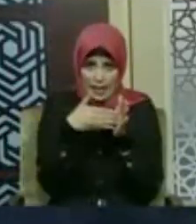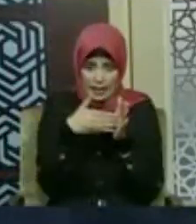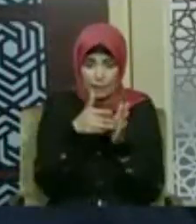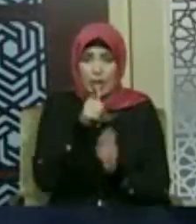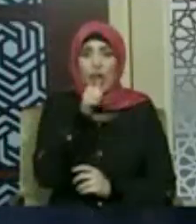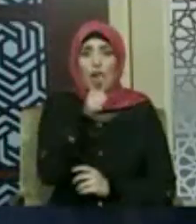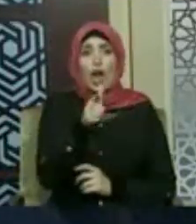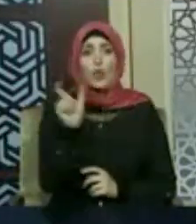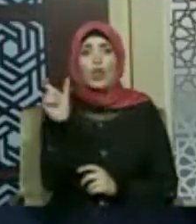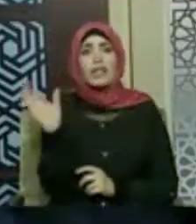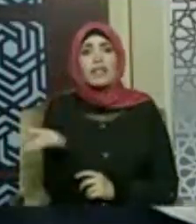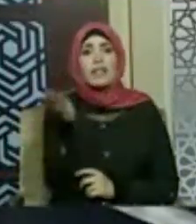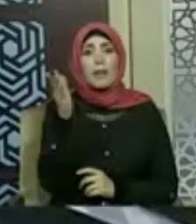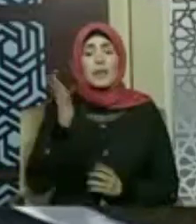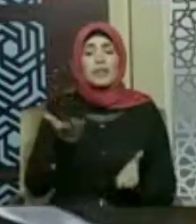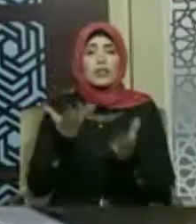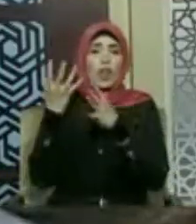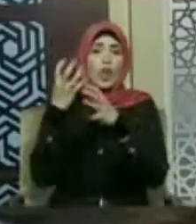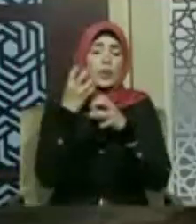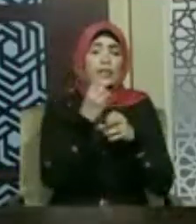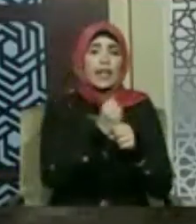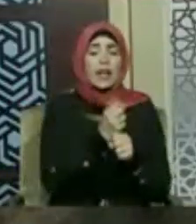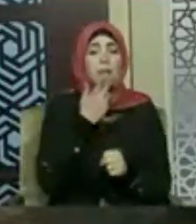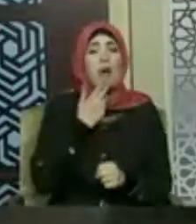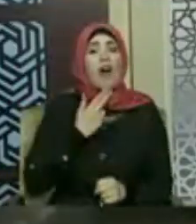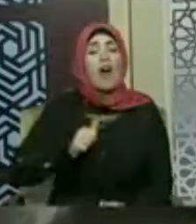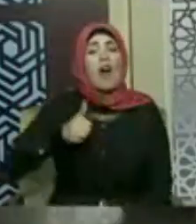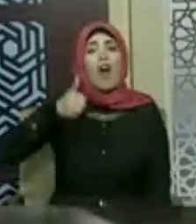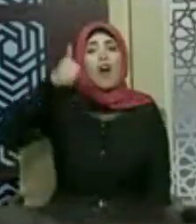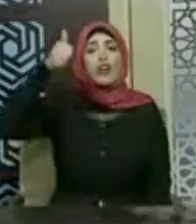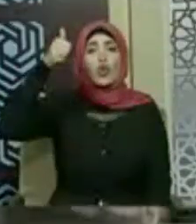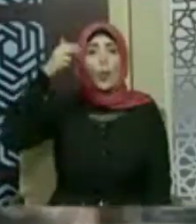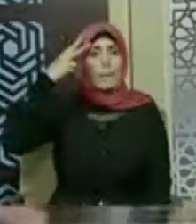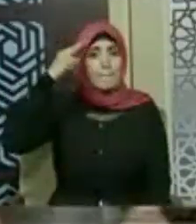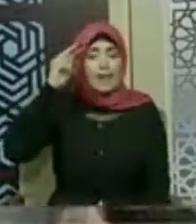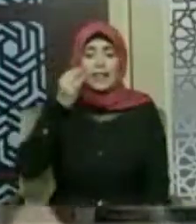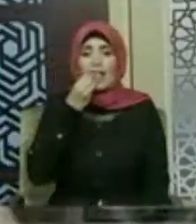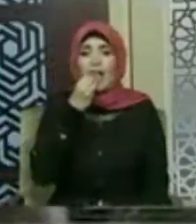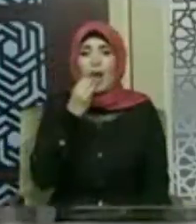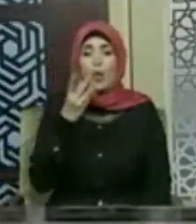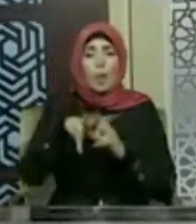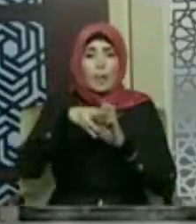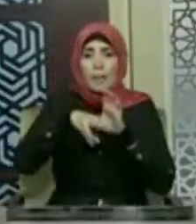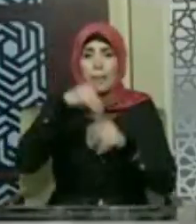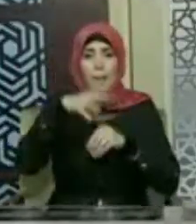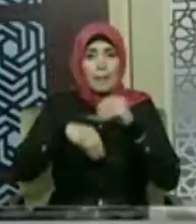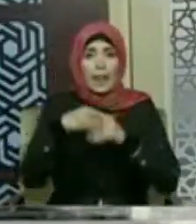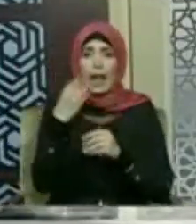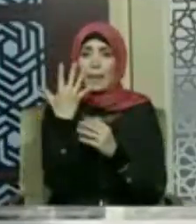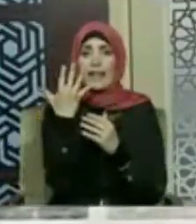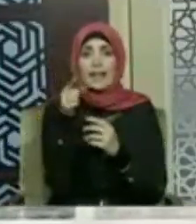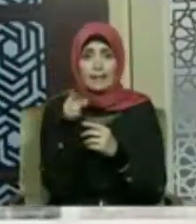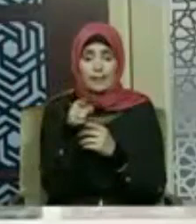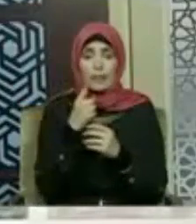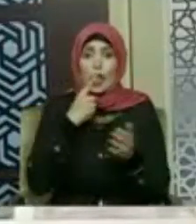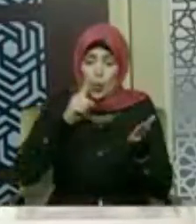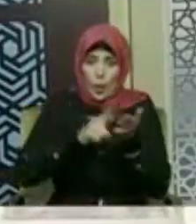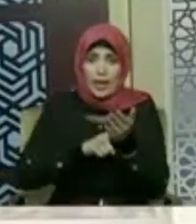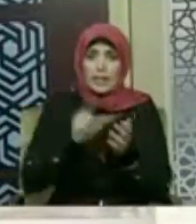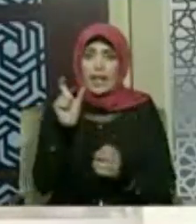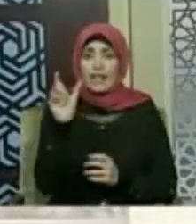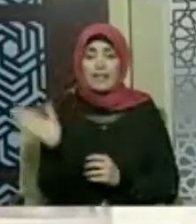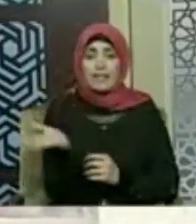خيركم من يأكل من عمل يده. وإن نبي الله داود